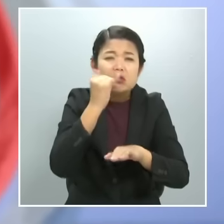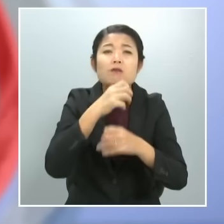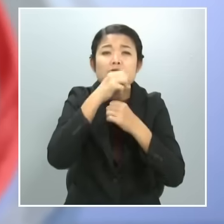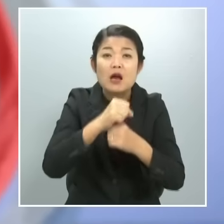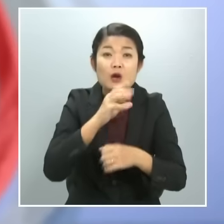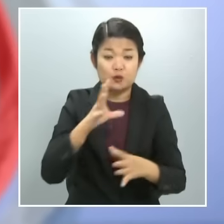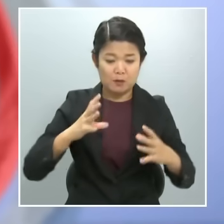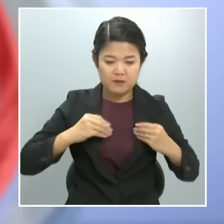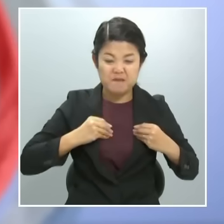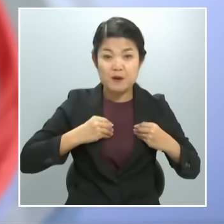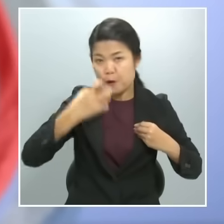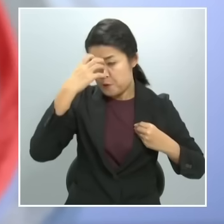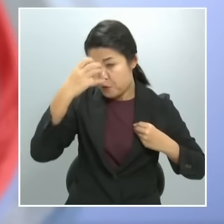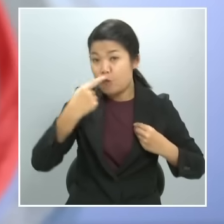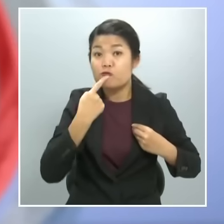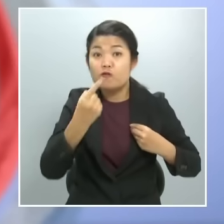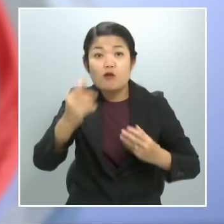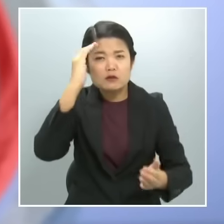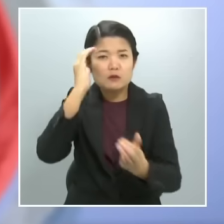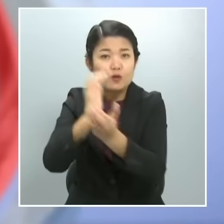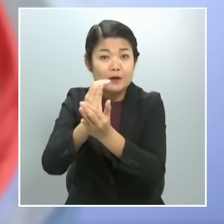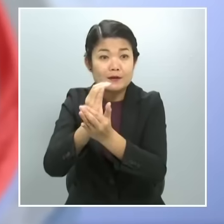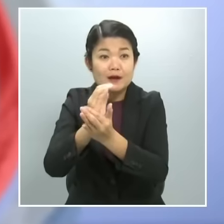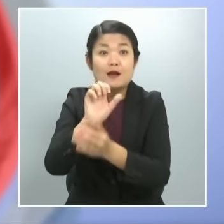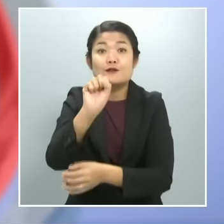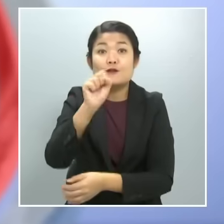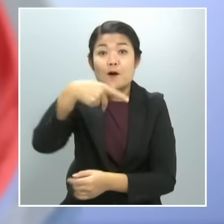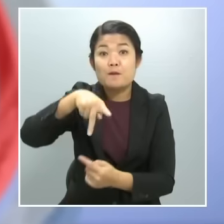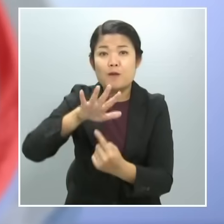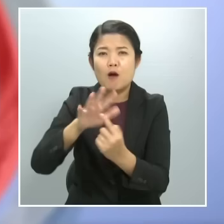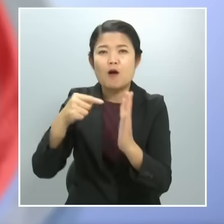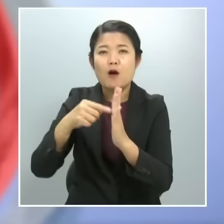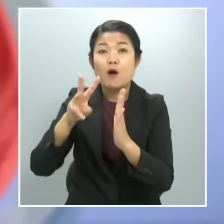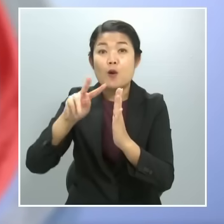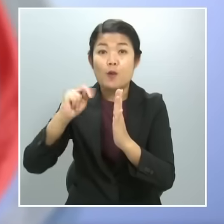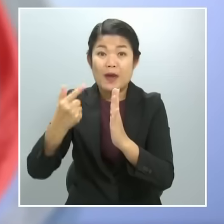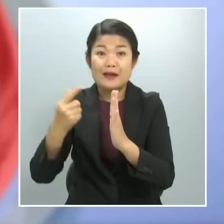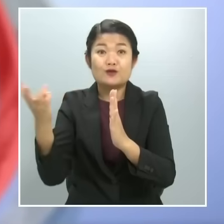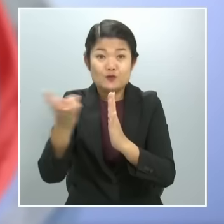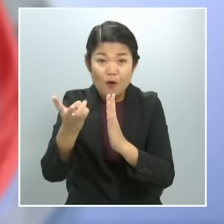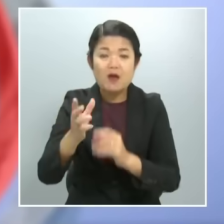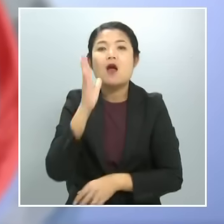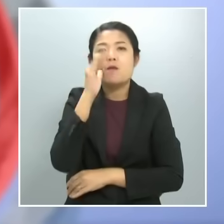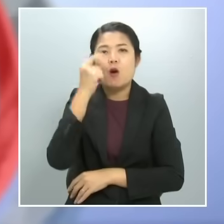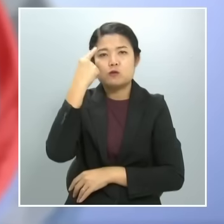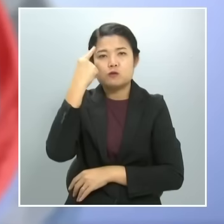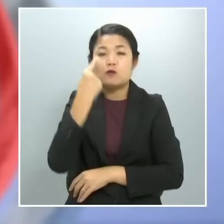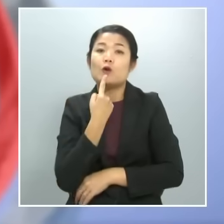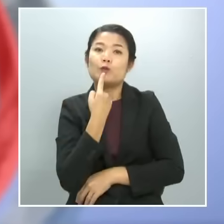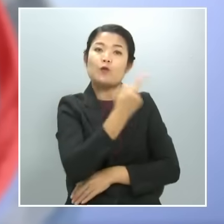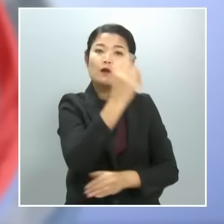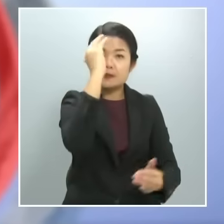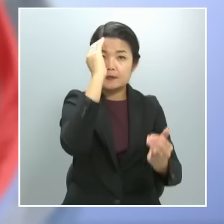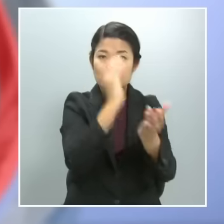คุณผู้ชมครับก็เลยไปแจ้งความเอาไว้ที่แวงน้อยค่ะสพแวงน้อยส่วนพ่อเองเนี่ยก็รับรู้เรื่องนะครับพ่อเนี่ยไปแจ้งความไว้ที่